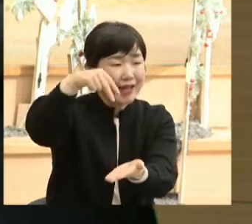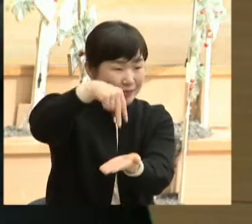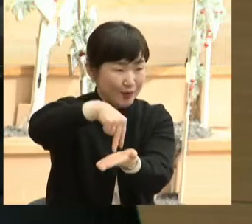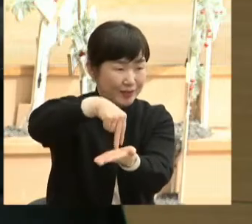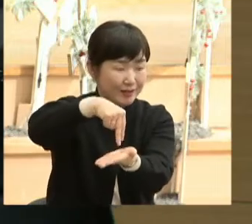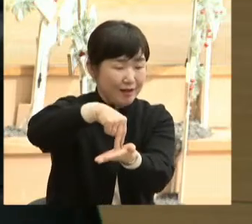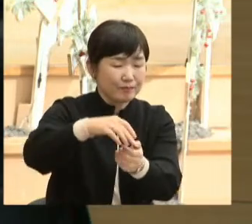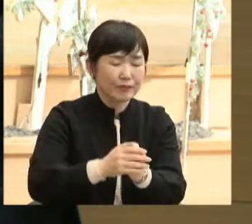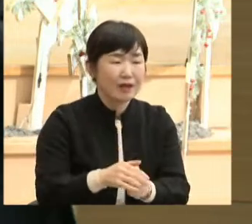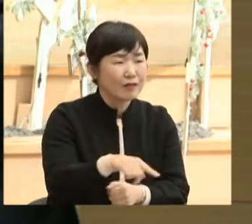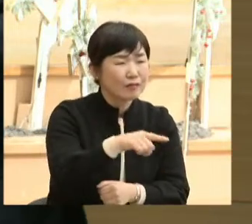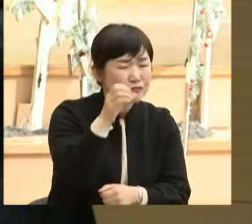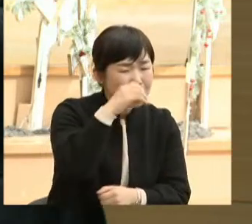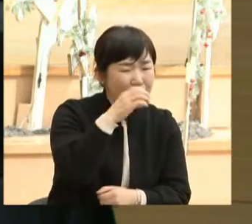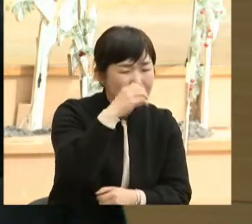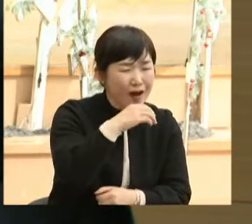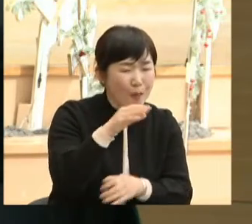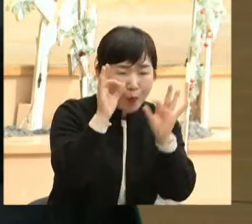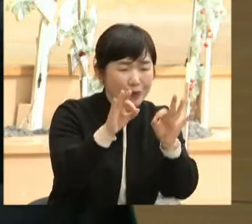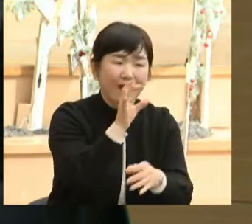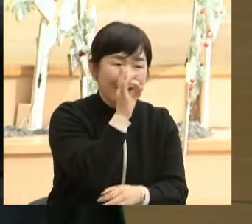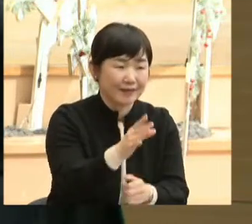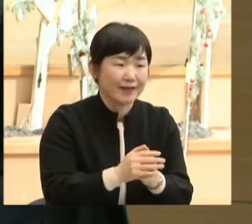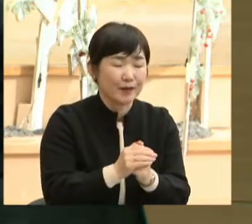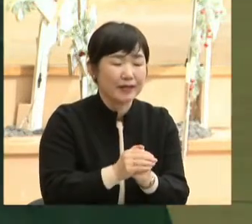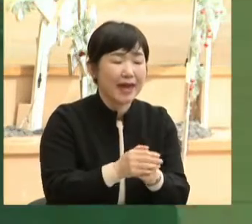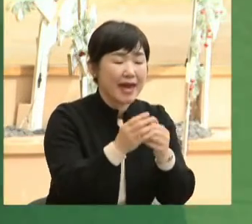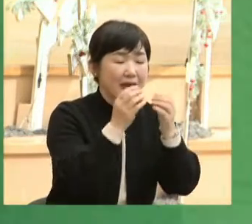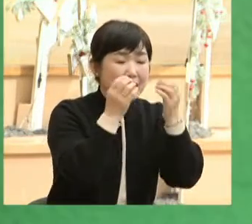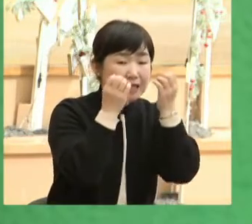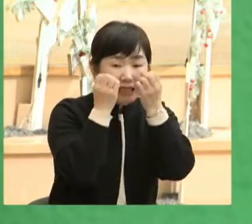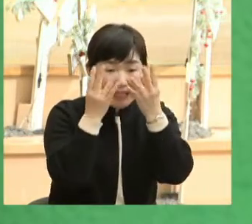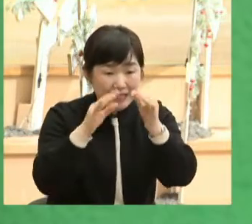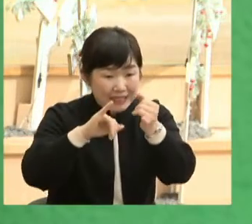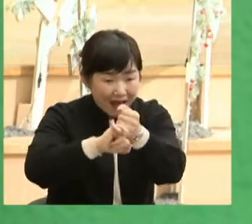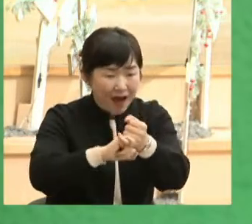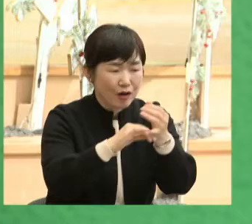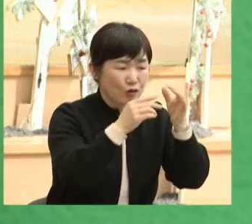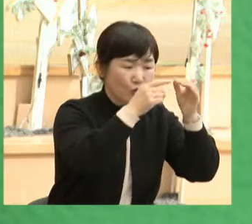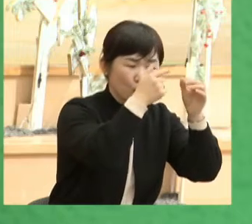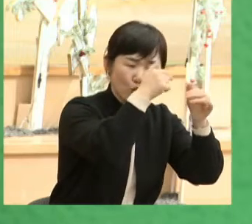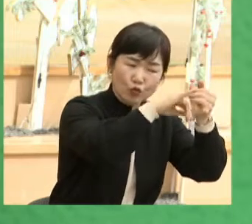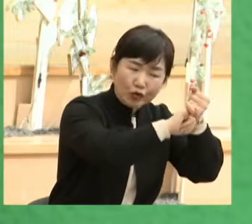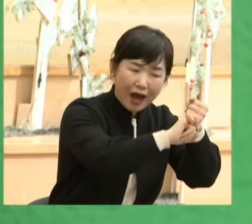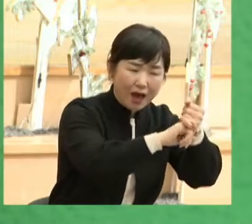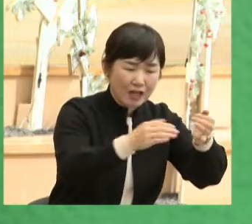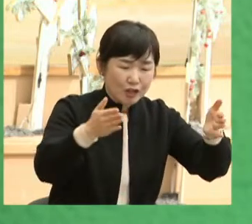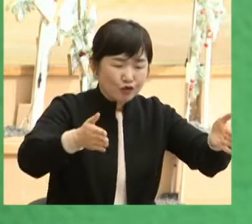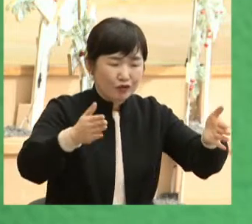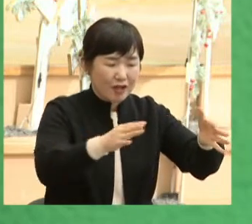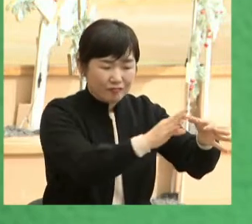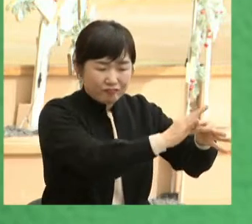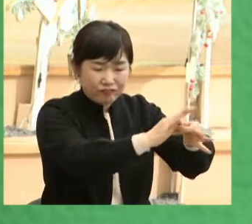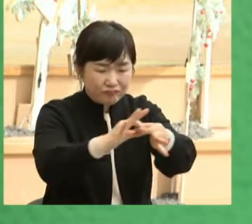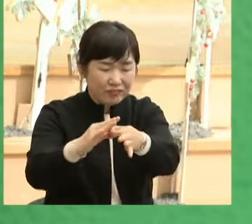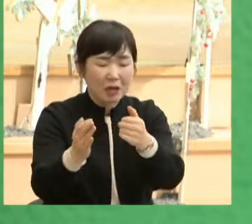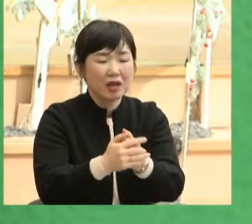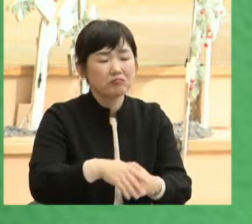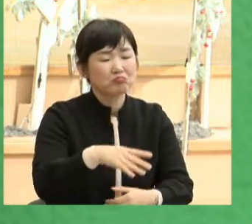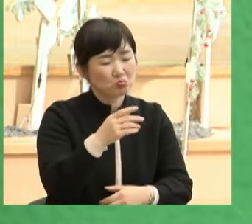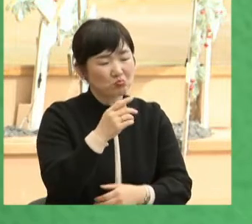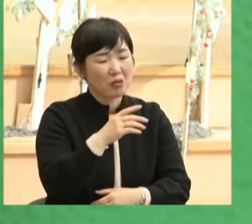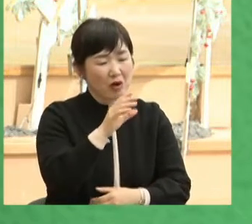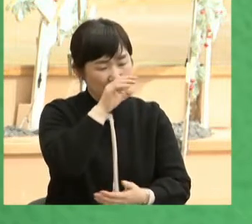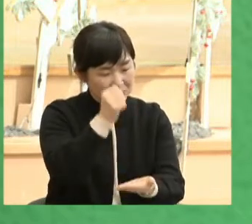말이에요 이거는요 신구약 성경 가지고 있으니까 이게 다 연결되어 있으니까 그런 줄 압니다 많은